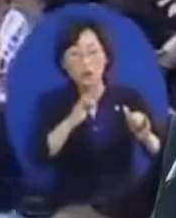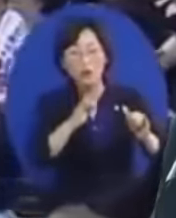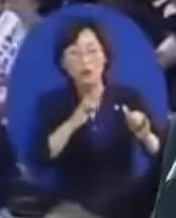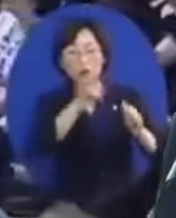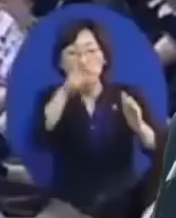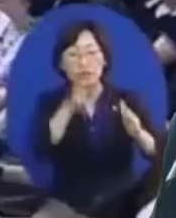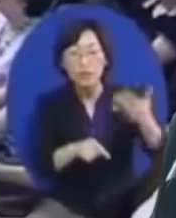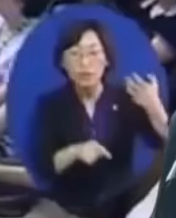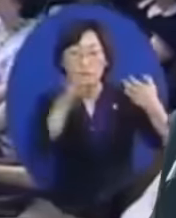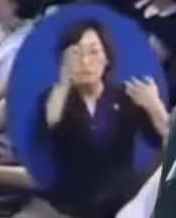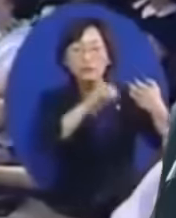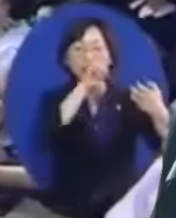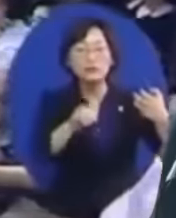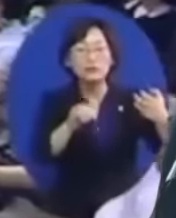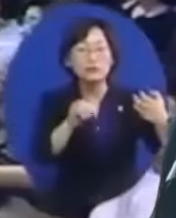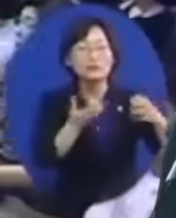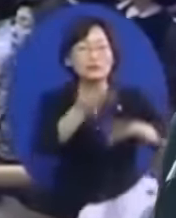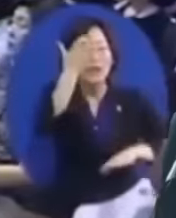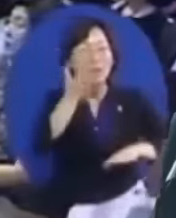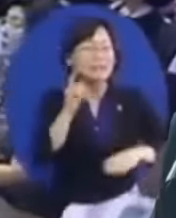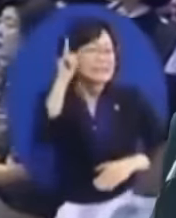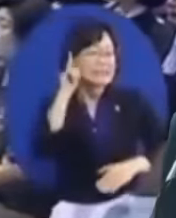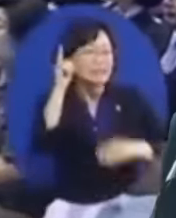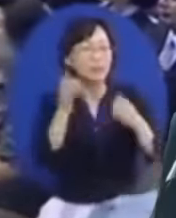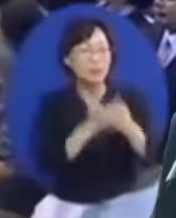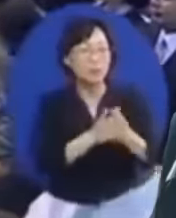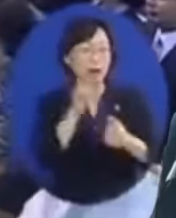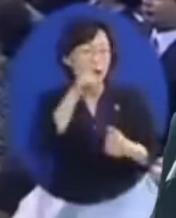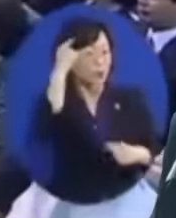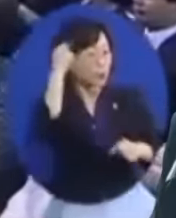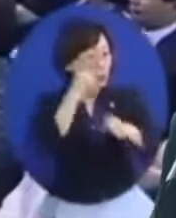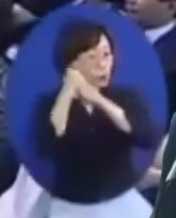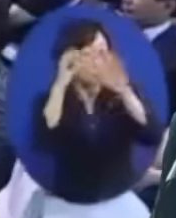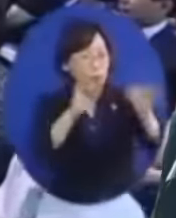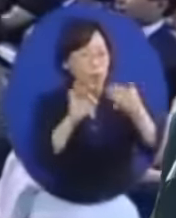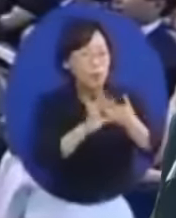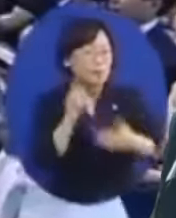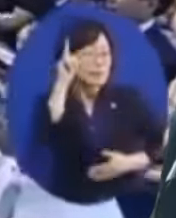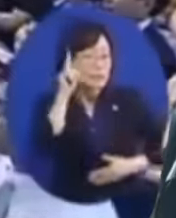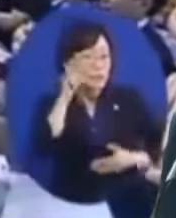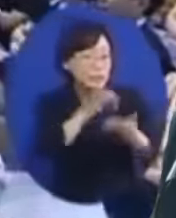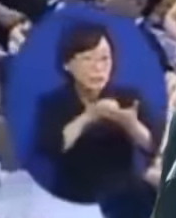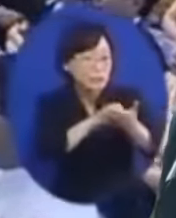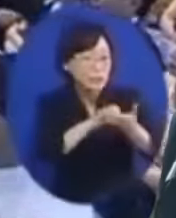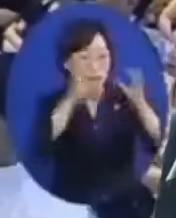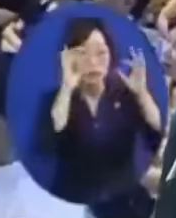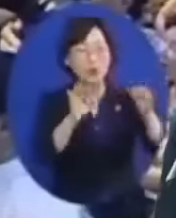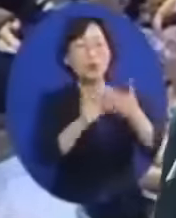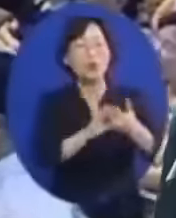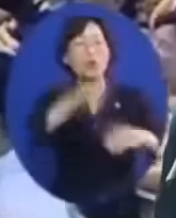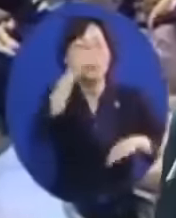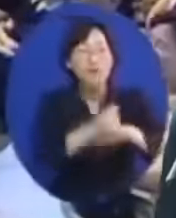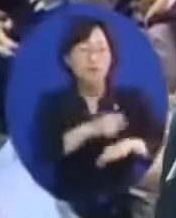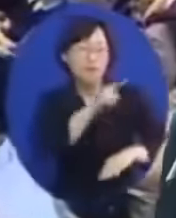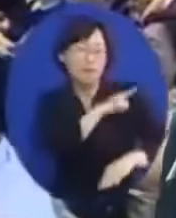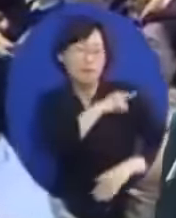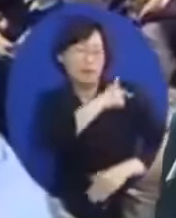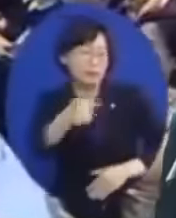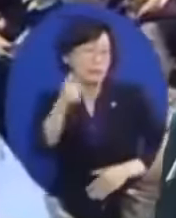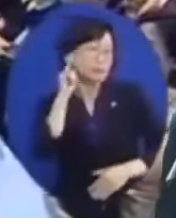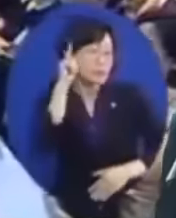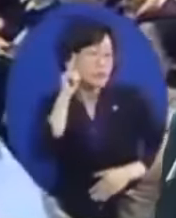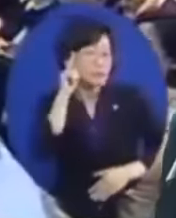이상이 스트레스 때문에 온다고 말하고 있는 것입니다. 한 연구에서 스트레스를 수치로 화산했습니다. 그 결과 가장 큰